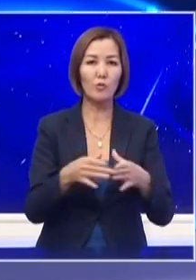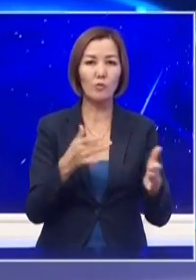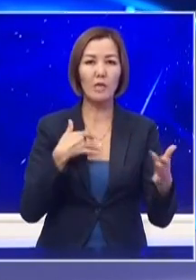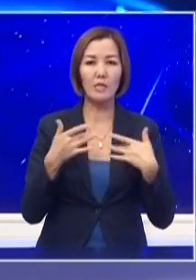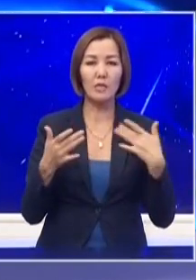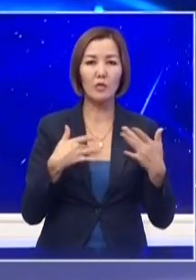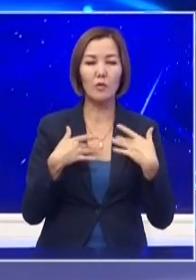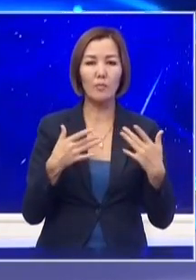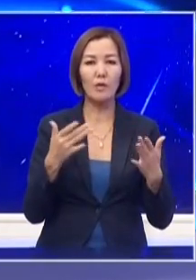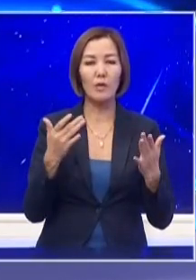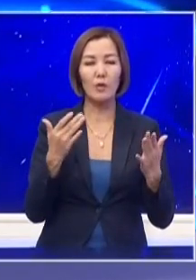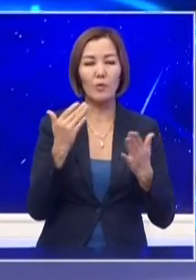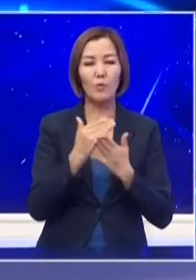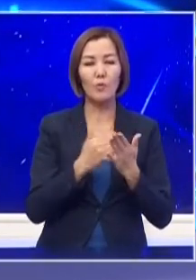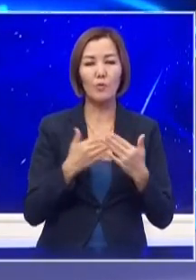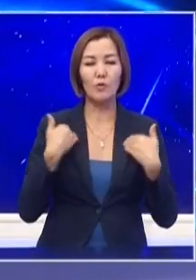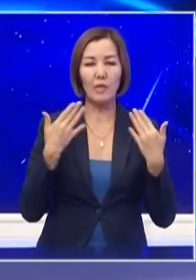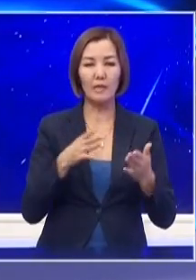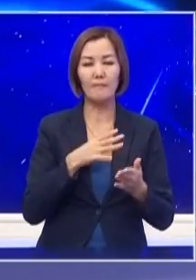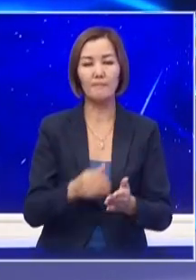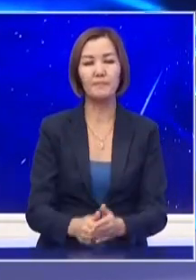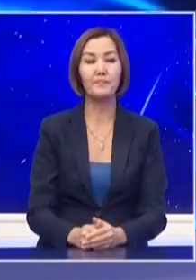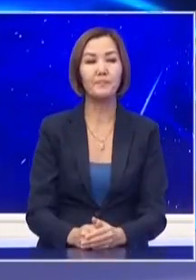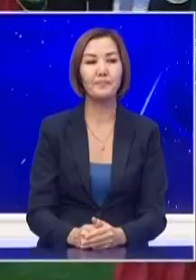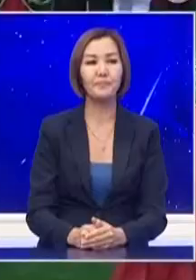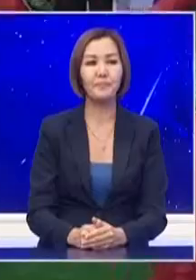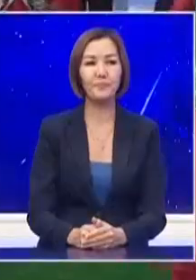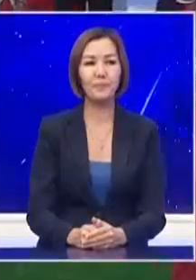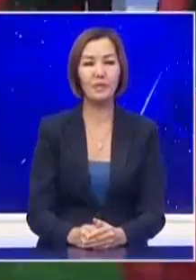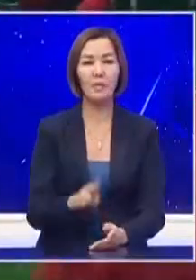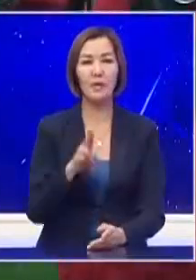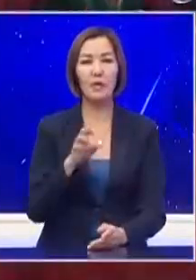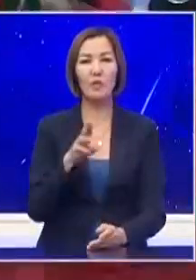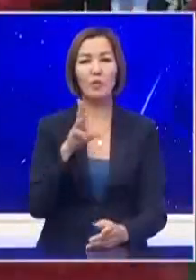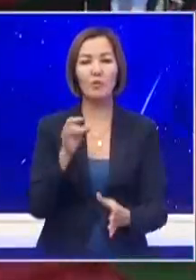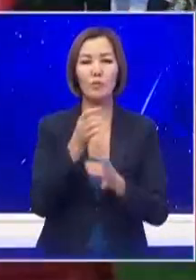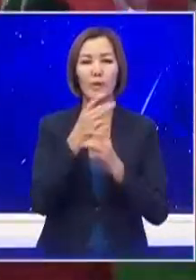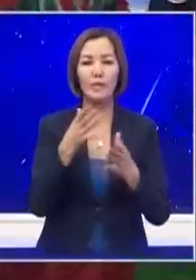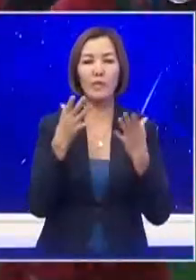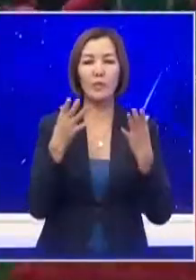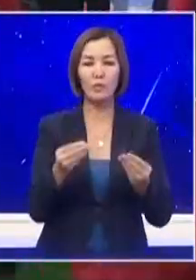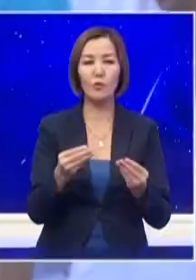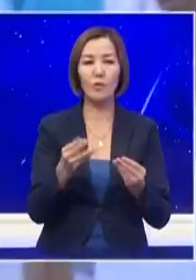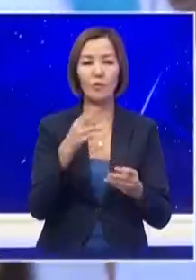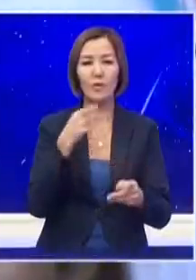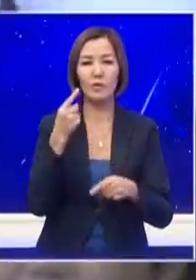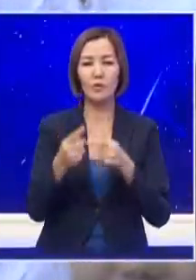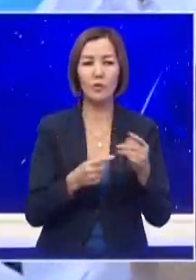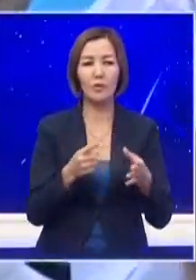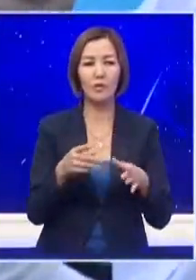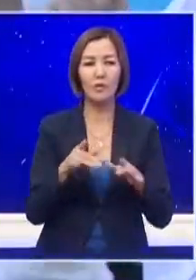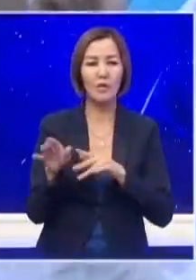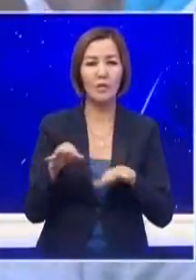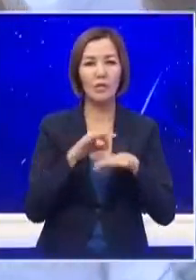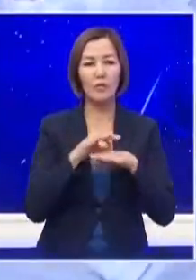қойып, көпшілікке мерекелік көңіл-күй сыйлады. Көксу ауданының мәдениет күні жылдағы дәстүр бойынша сән салтанатымен өтті. Бұл